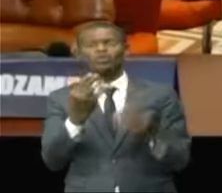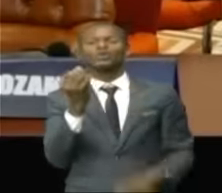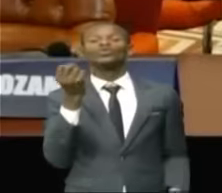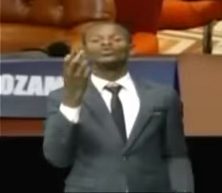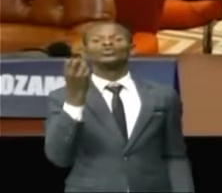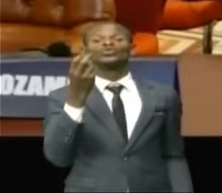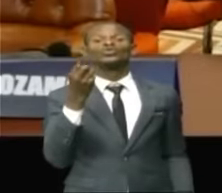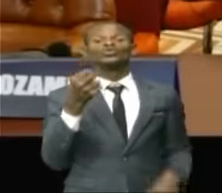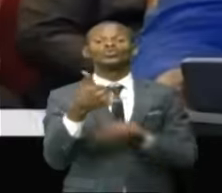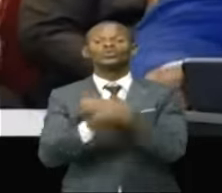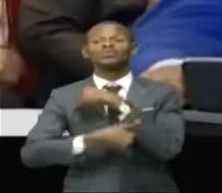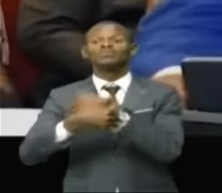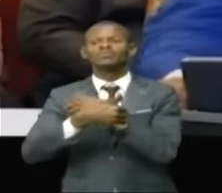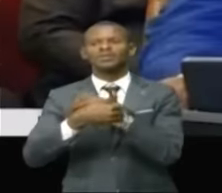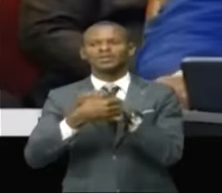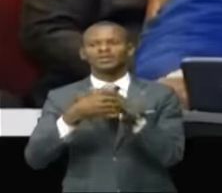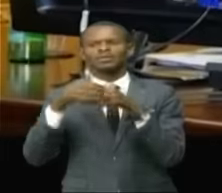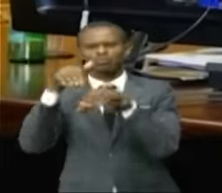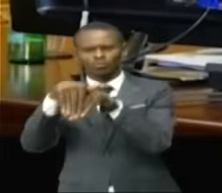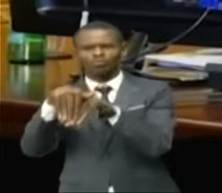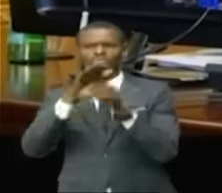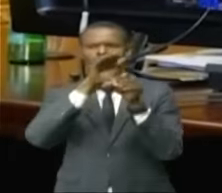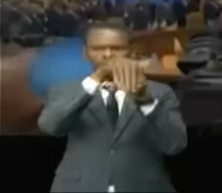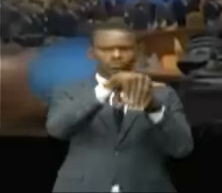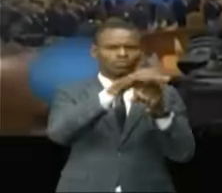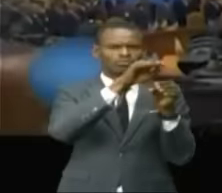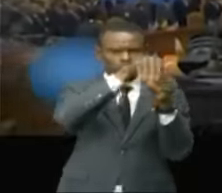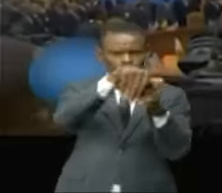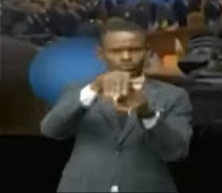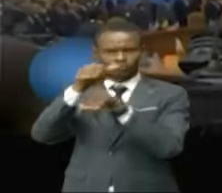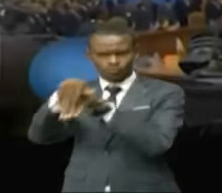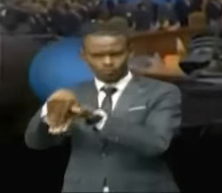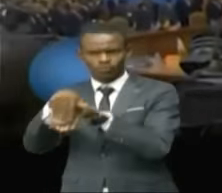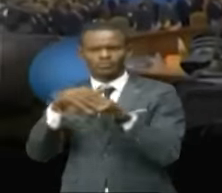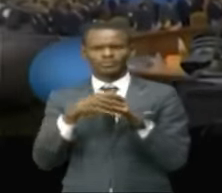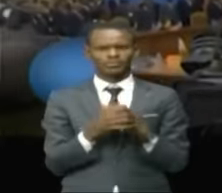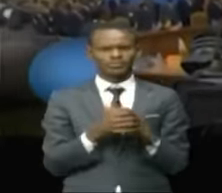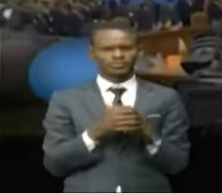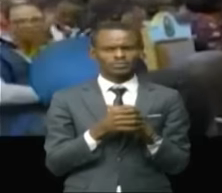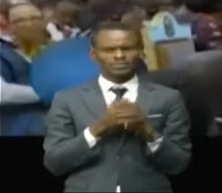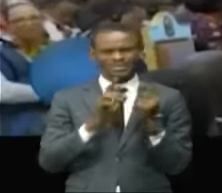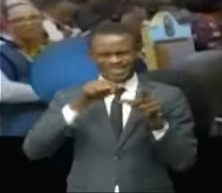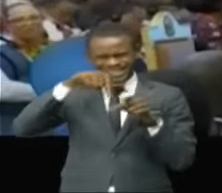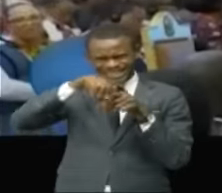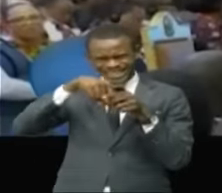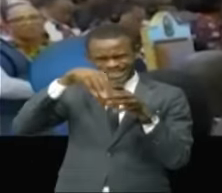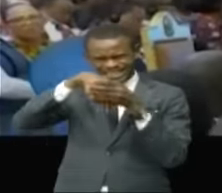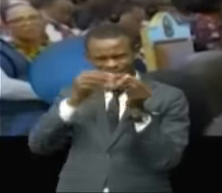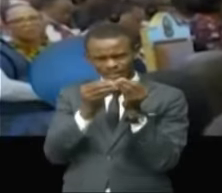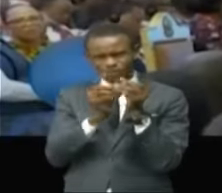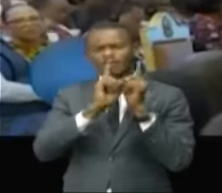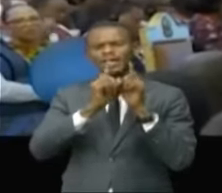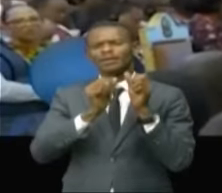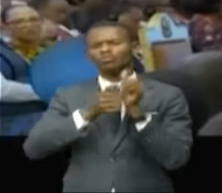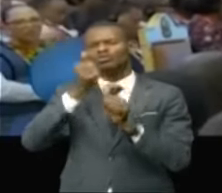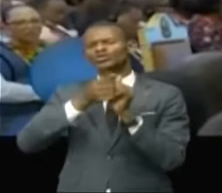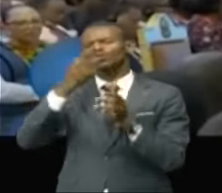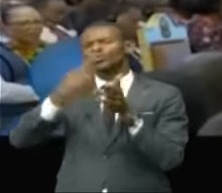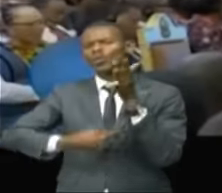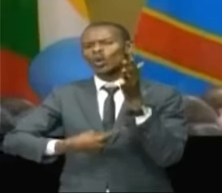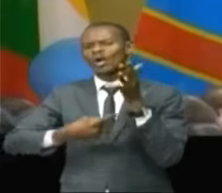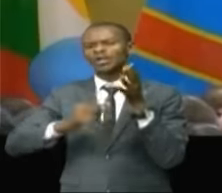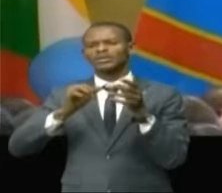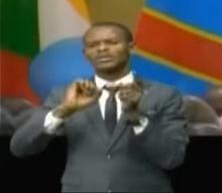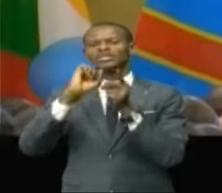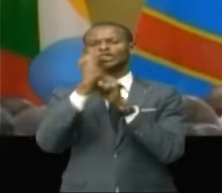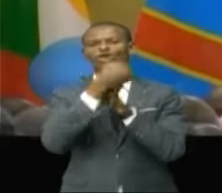à ce sommet. En toile de fond de cette rencontre de haut niveau, la situation sécuritaire ainsi que le déploiement dans la